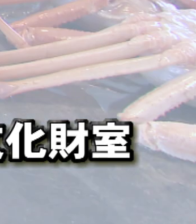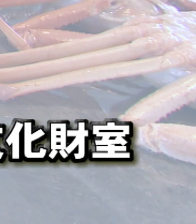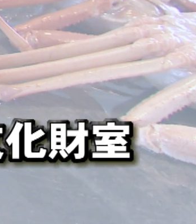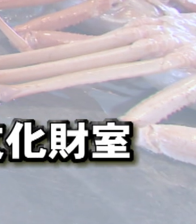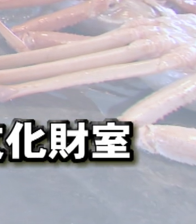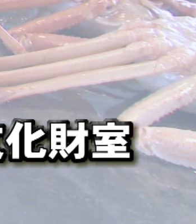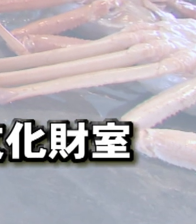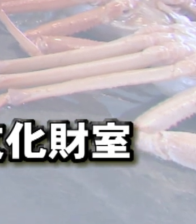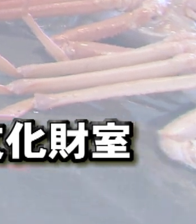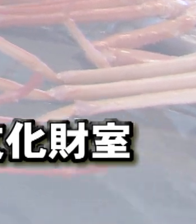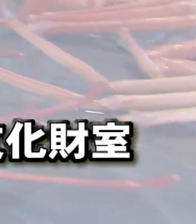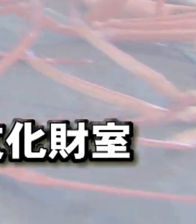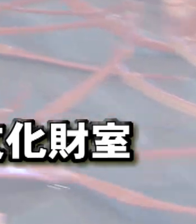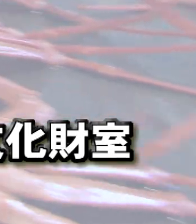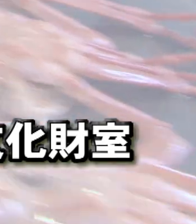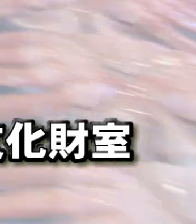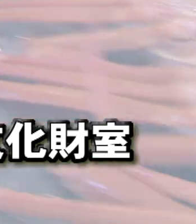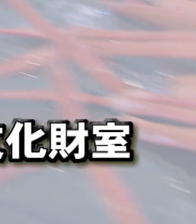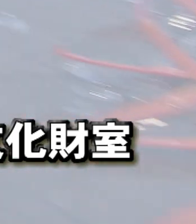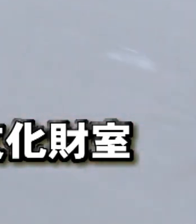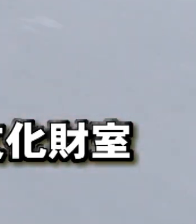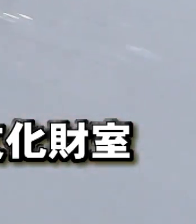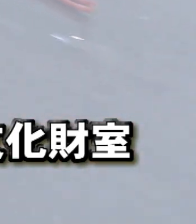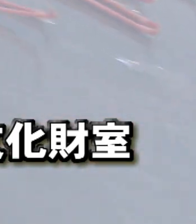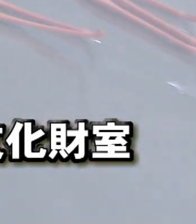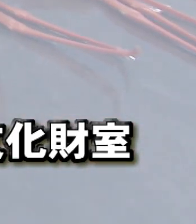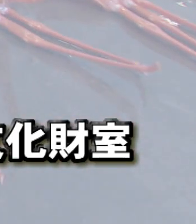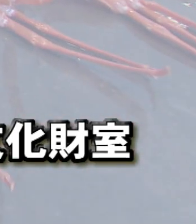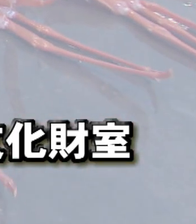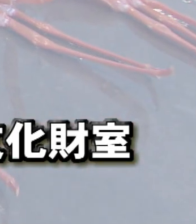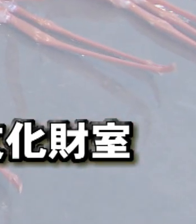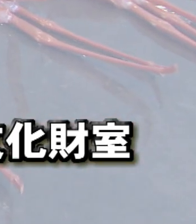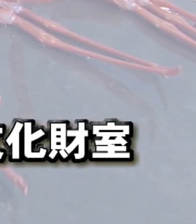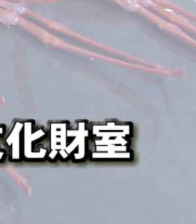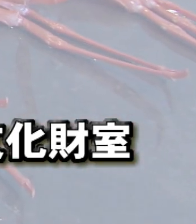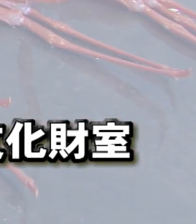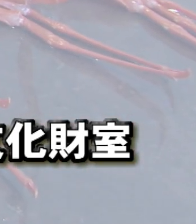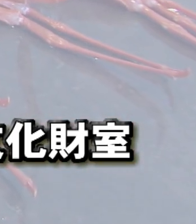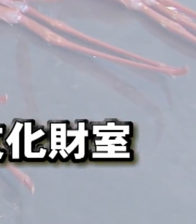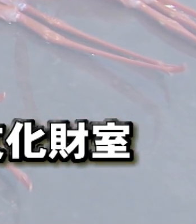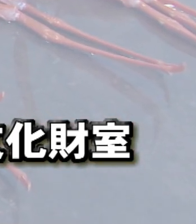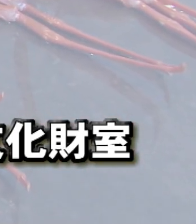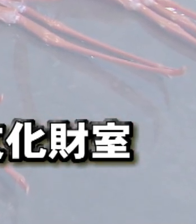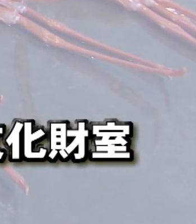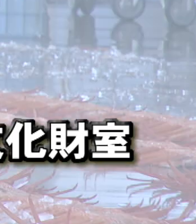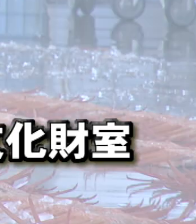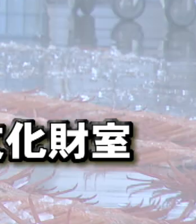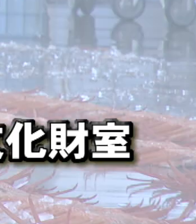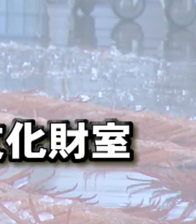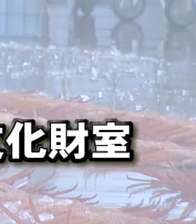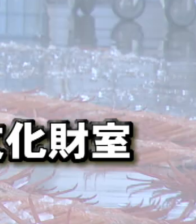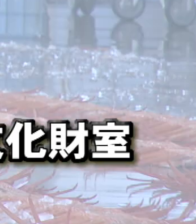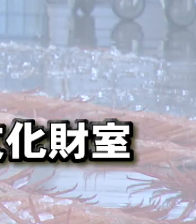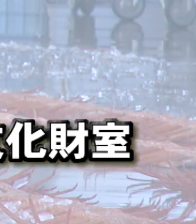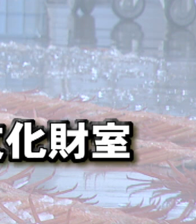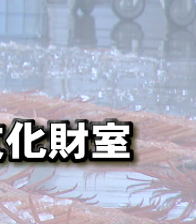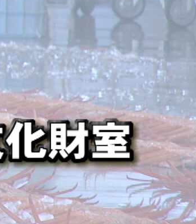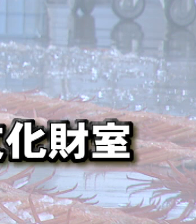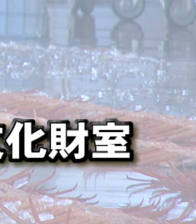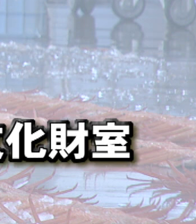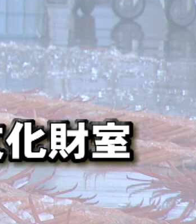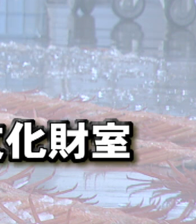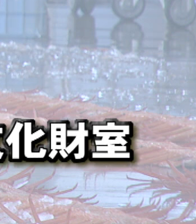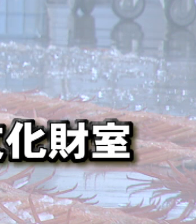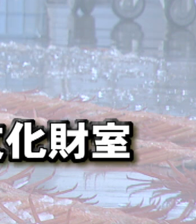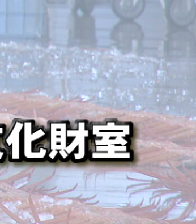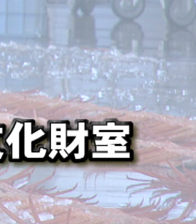の友達追加画面から ID を入力して検索し、お友達登録することで利用できます。ぜひ登